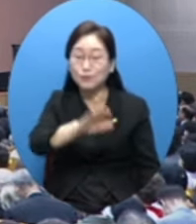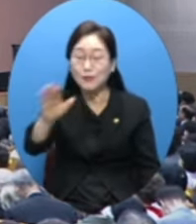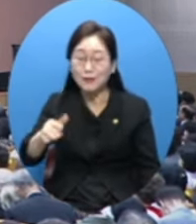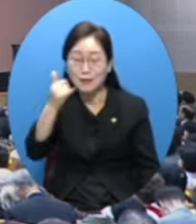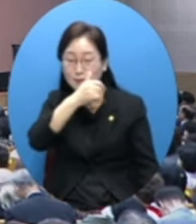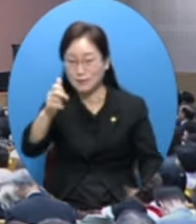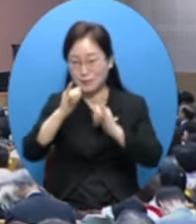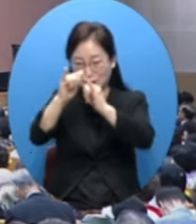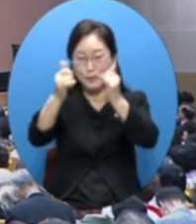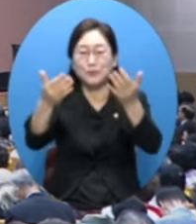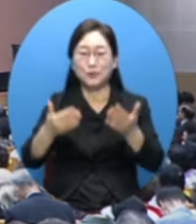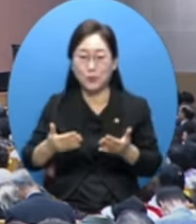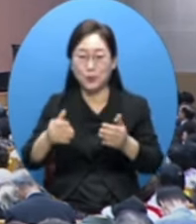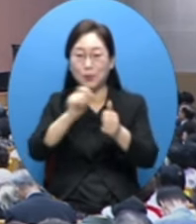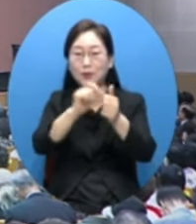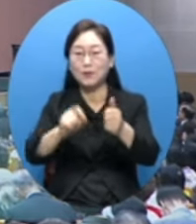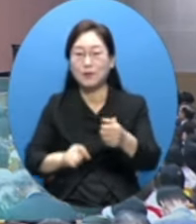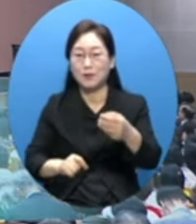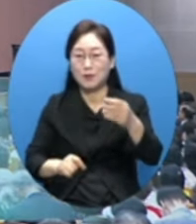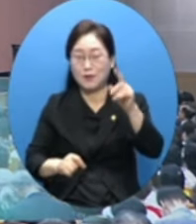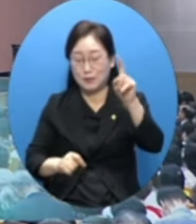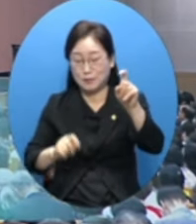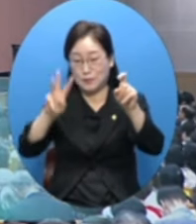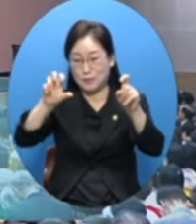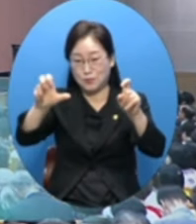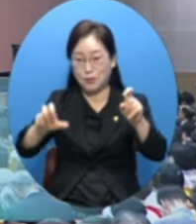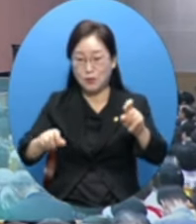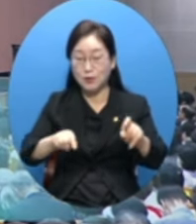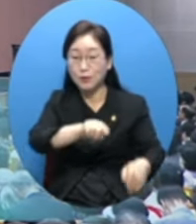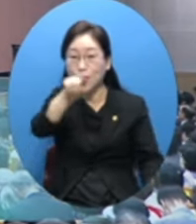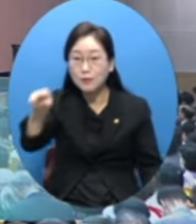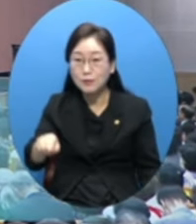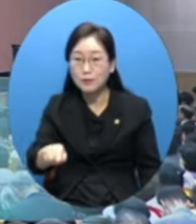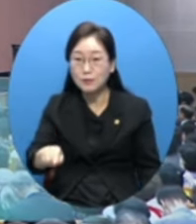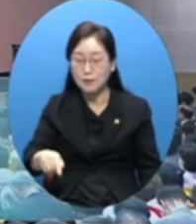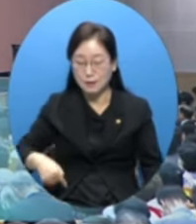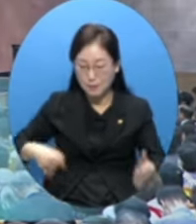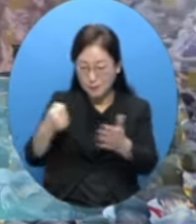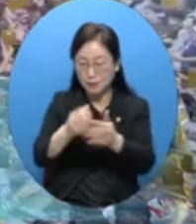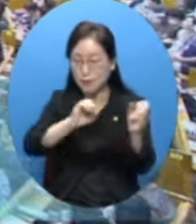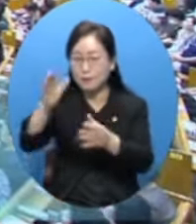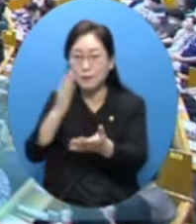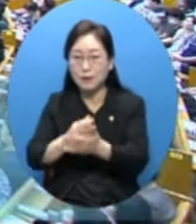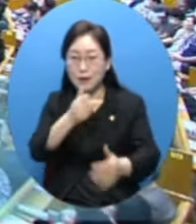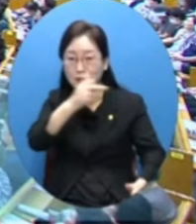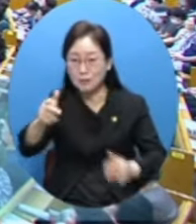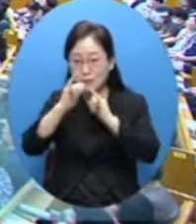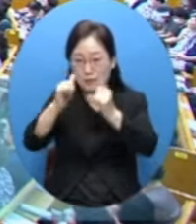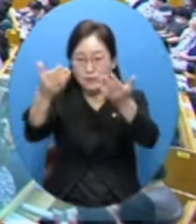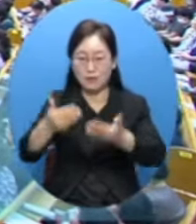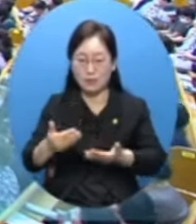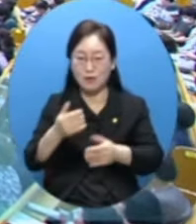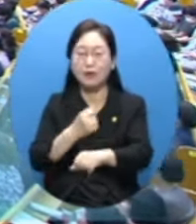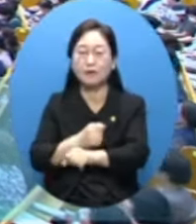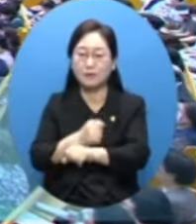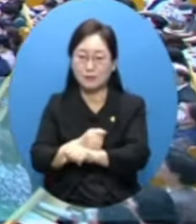있는 것입니다. 히브리서 10장 35절입니다. 그러므로 너희의 담대함을 버리지 말라. 이것이 큰 상을 얻게 하느니라.